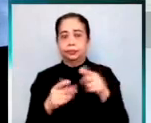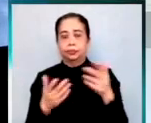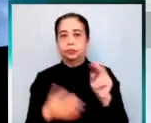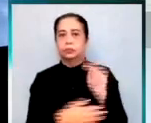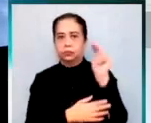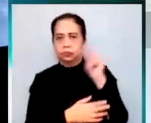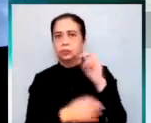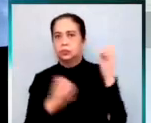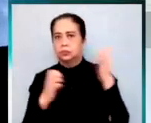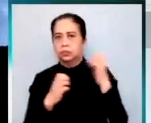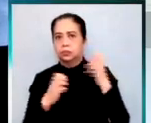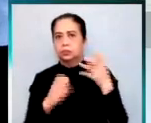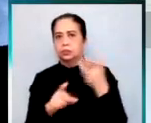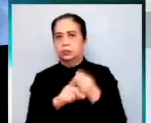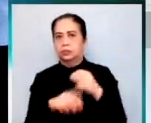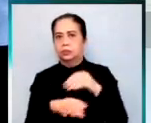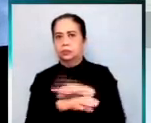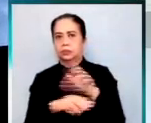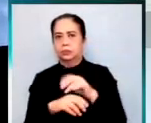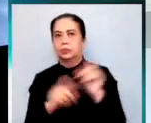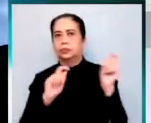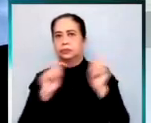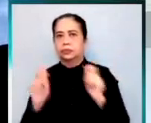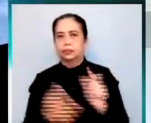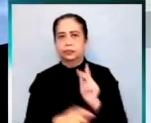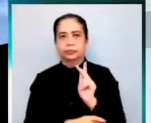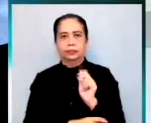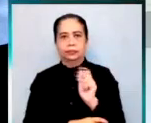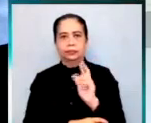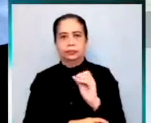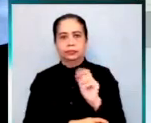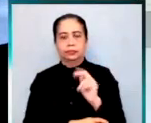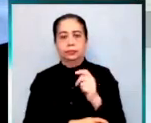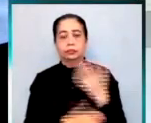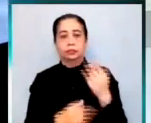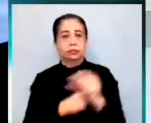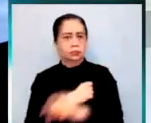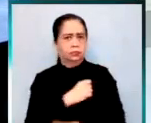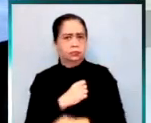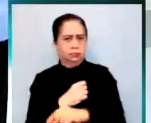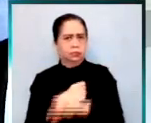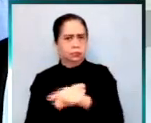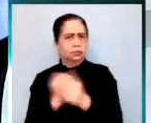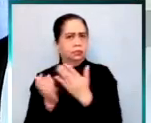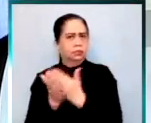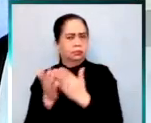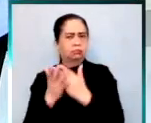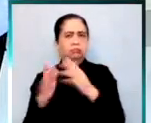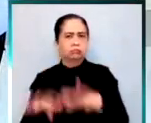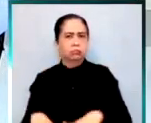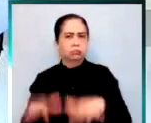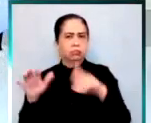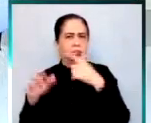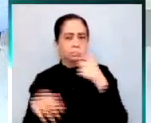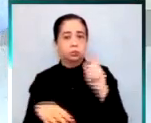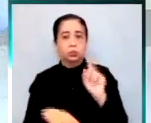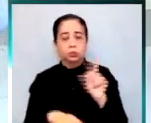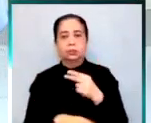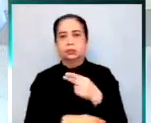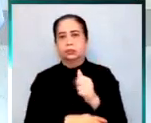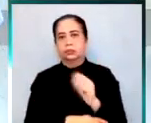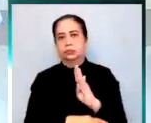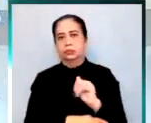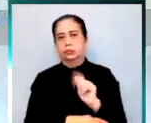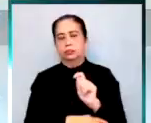inaasahang epekto ng bagyong Carding. Sa Tagkawayan, Quezon naman, ilang lugar na ang binaha dahil sa habagat. May report si